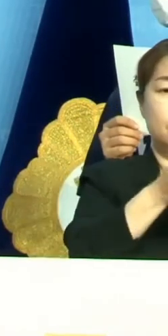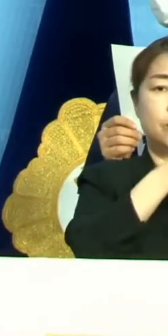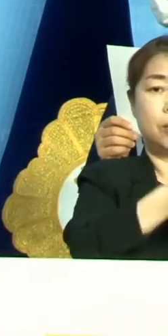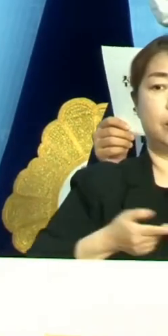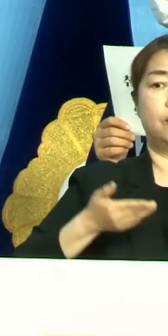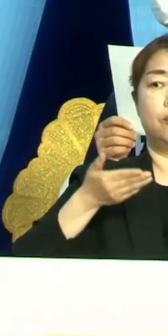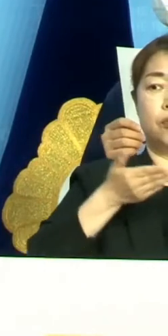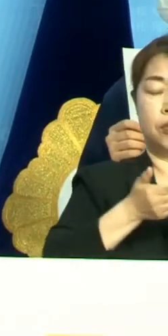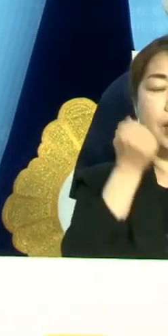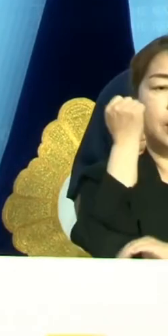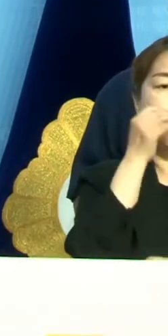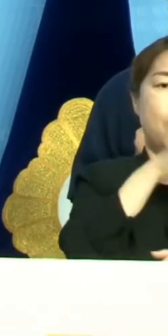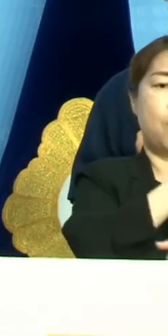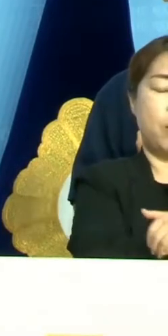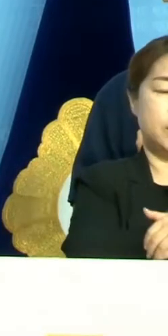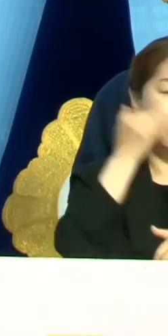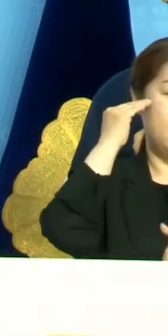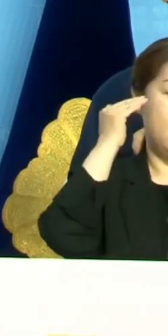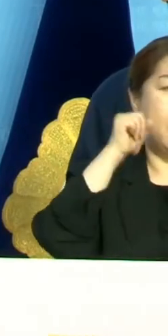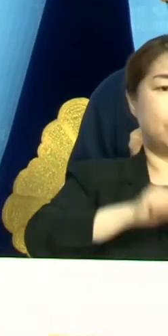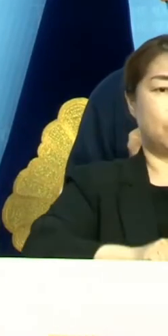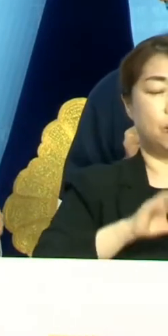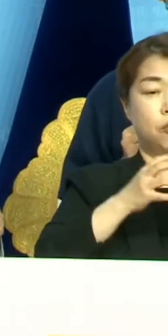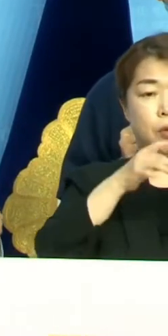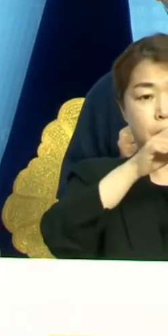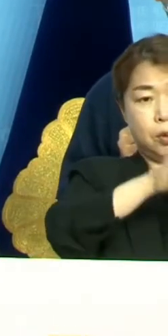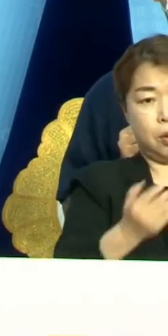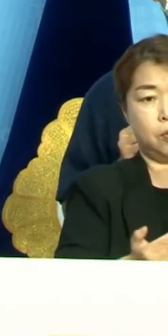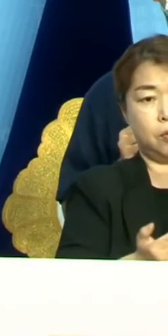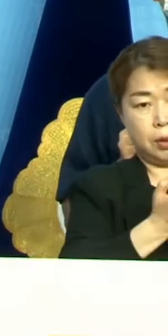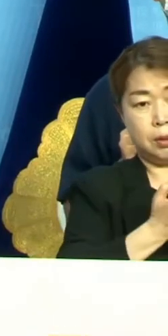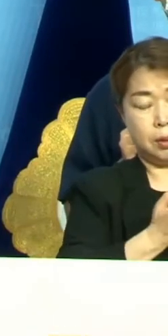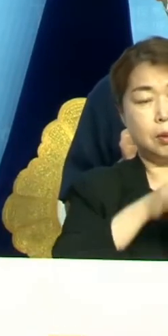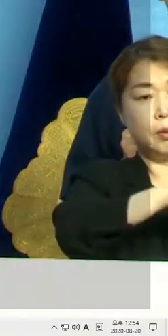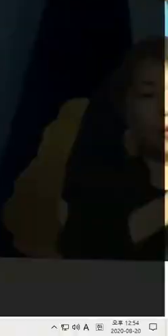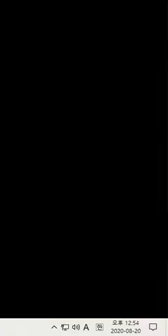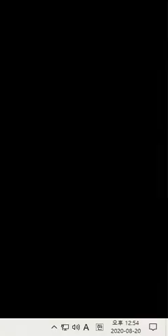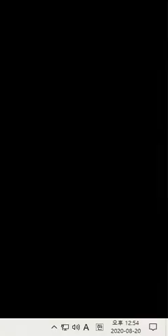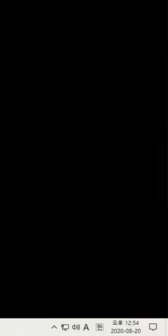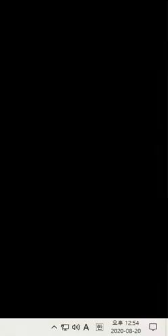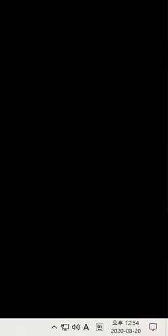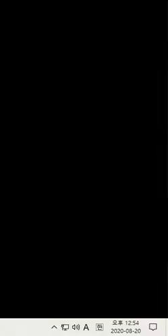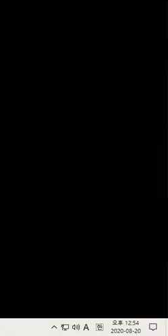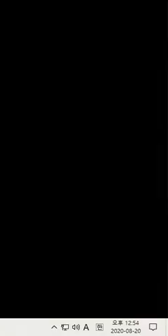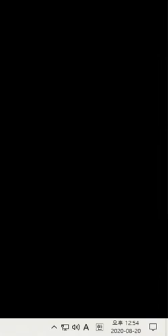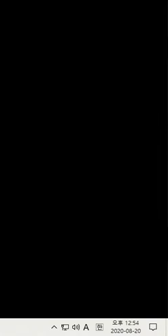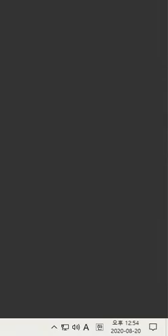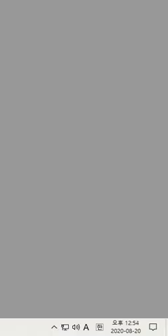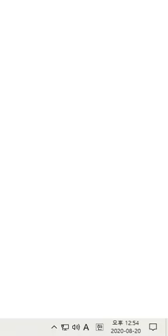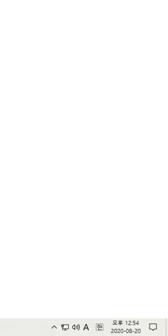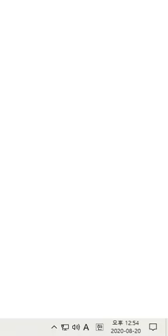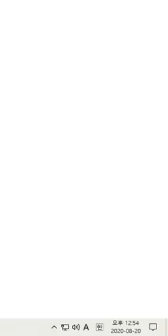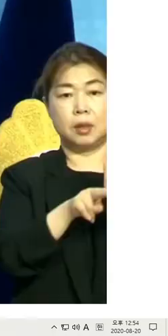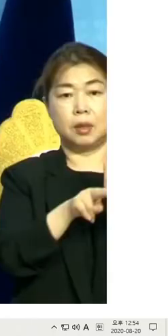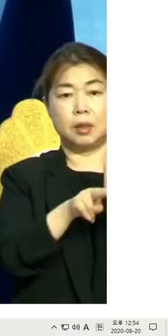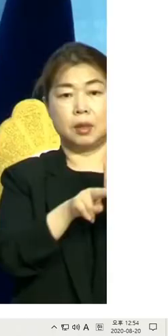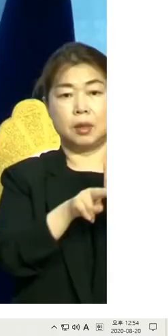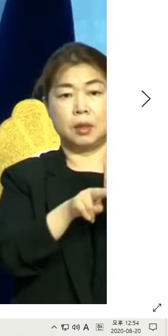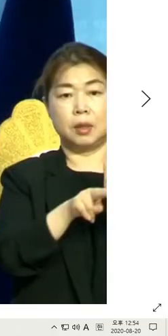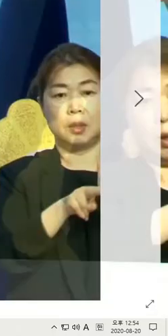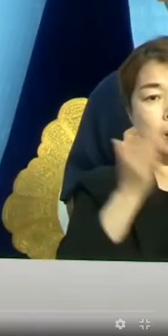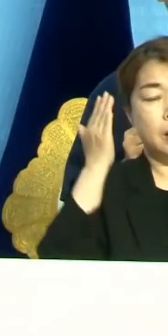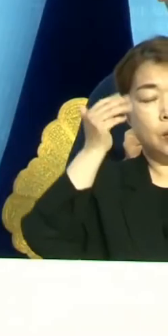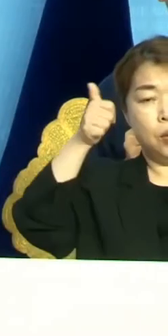국민의 기본권을 침해한 행위 가 국가적으로 이루어진 것이 문화 예술계 블랙리스트 였읍니다 이는 대통령이